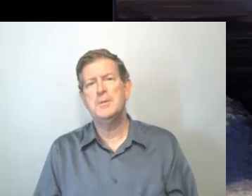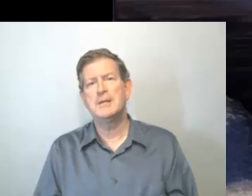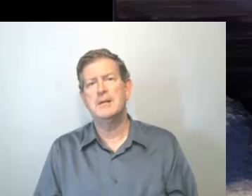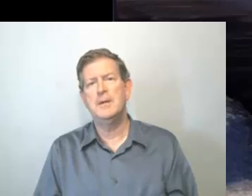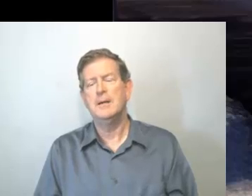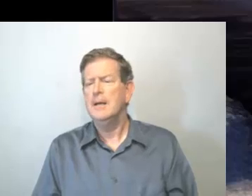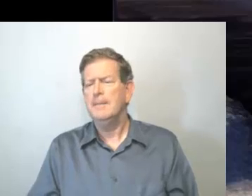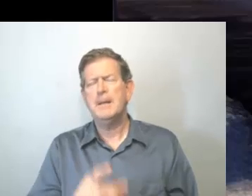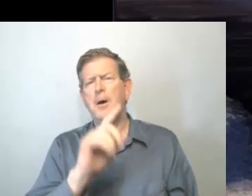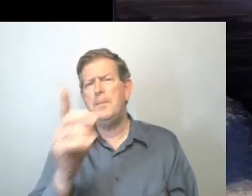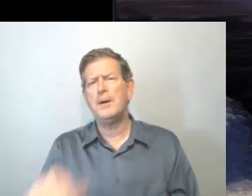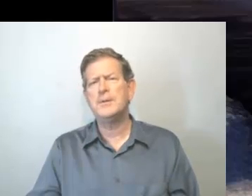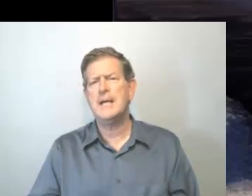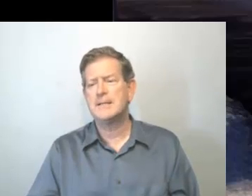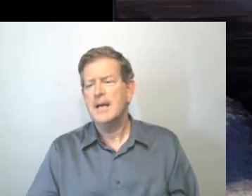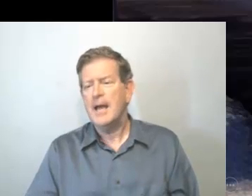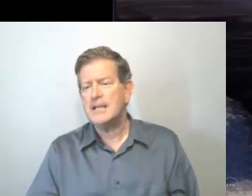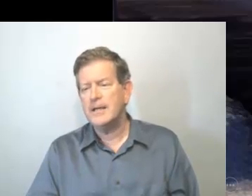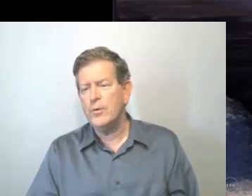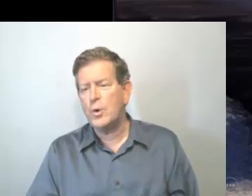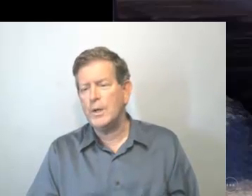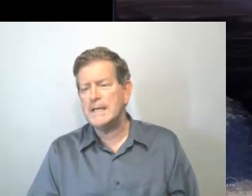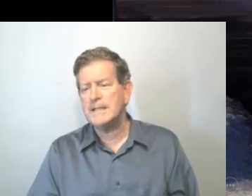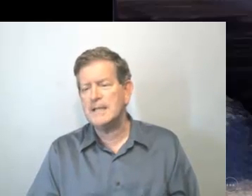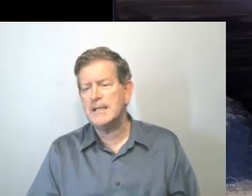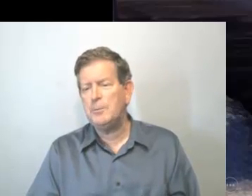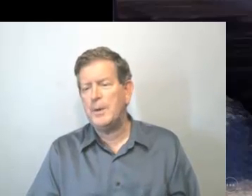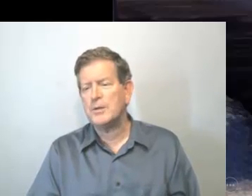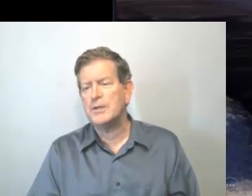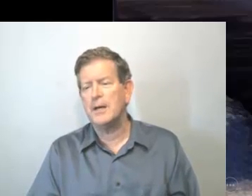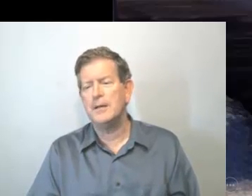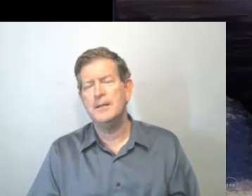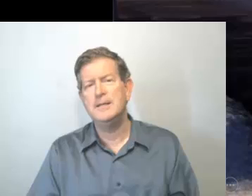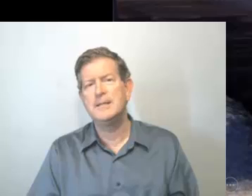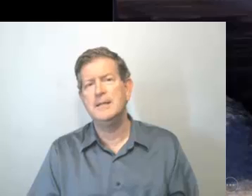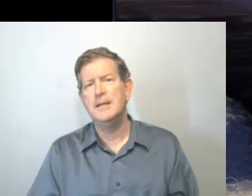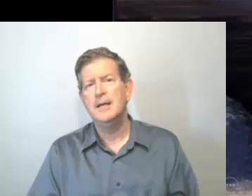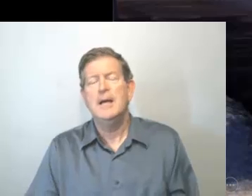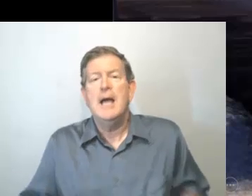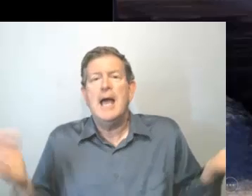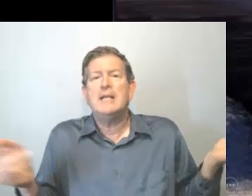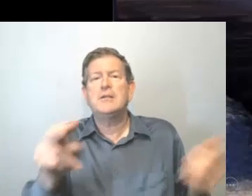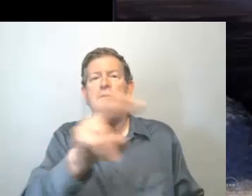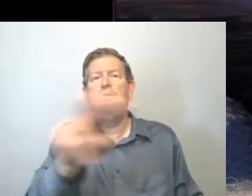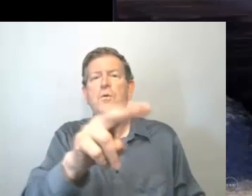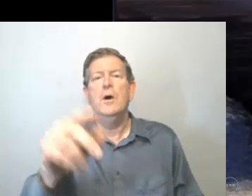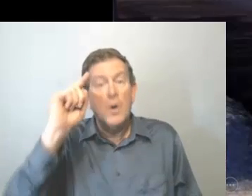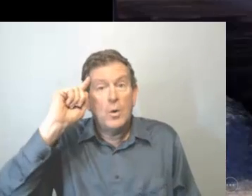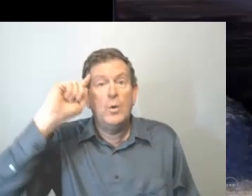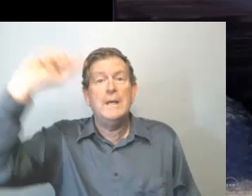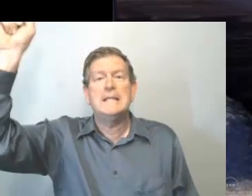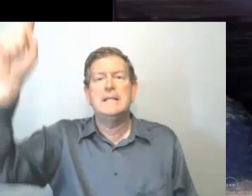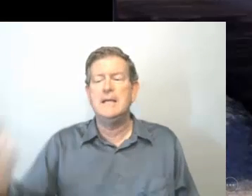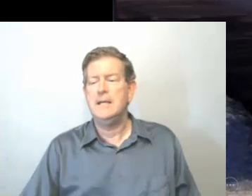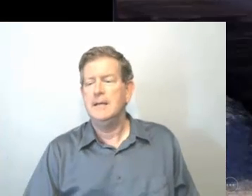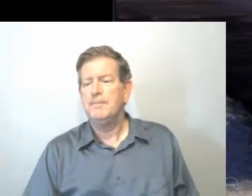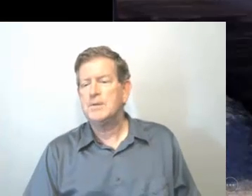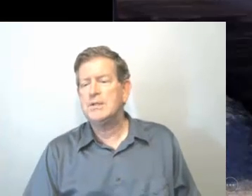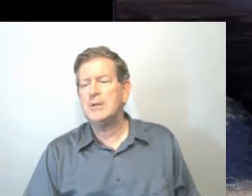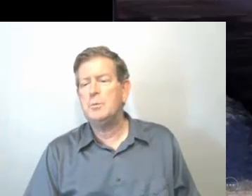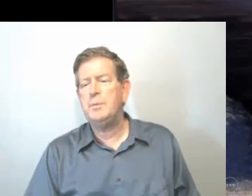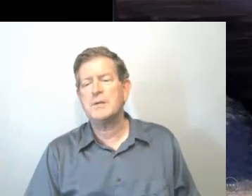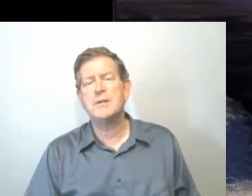D'accord, c'est bien, c'est bien. En parenthèse, est-ce que vous connaissez cette personne ici? Est-ce que vous